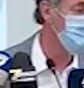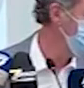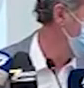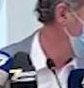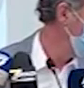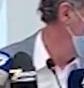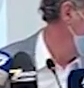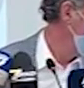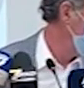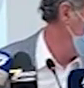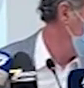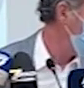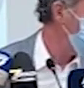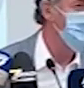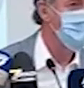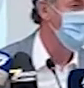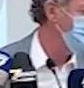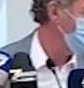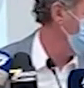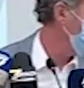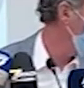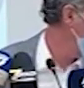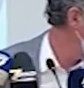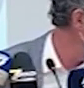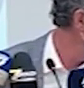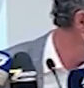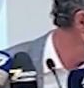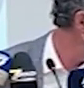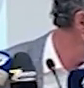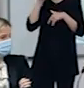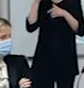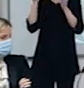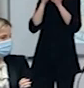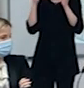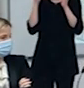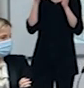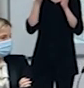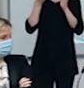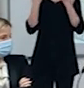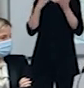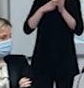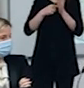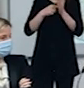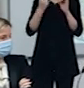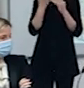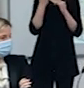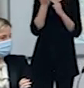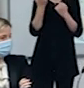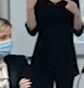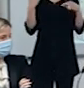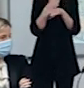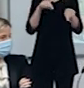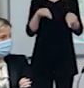mila persone in tutta la regione togliendo chi di questi è già stato vaccinato per fascia d'età ne rimangono da vaccinare solo